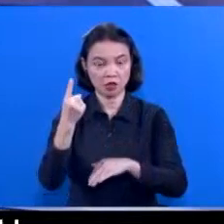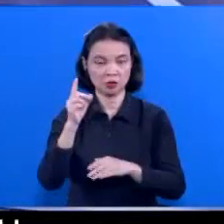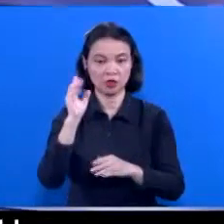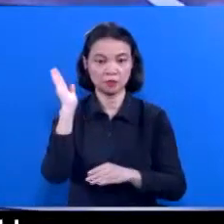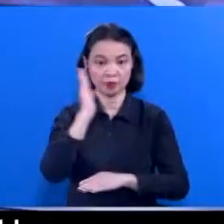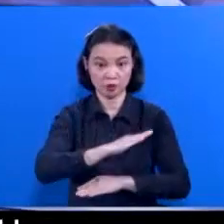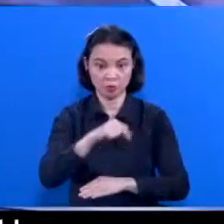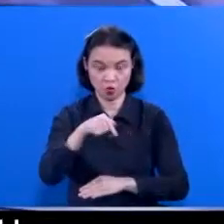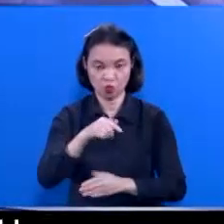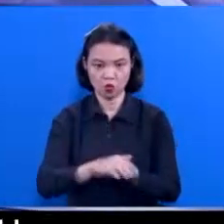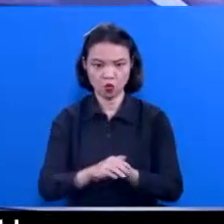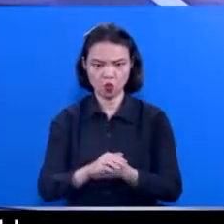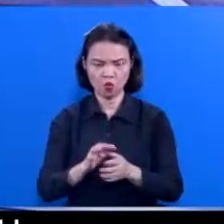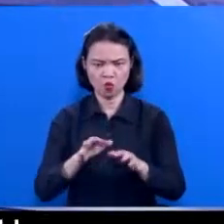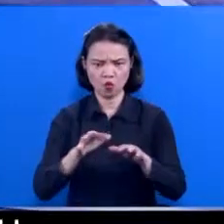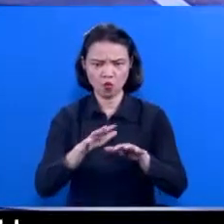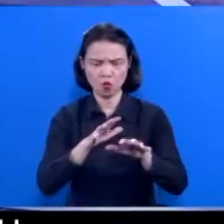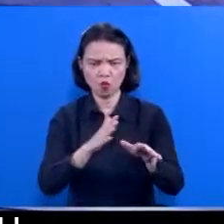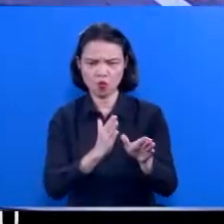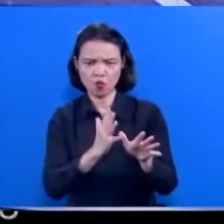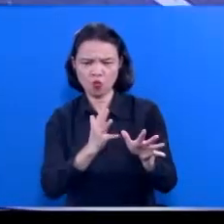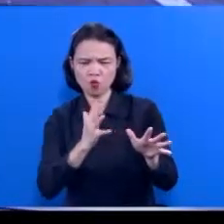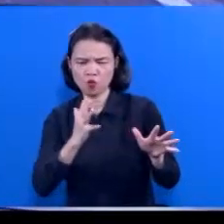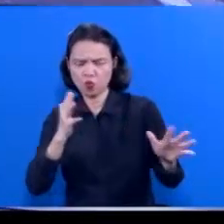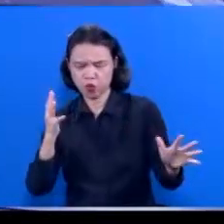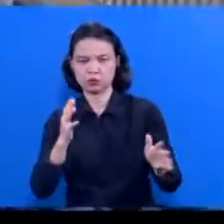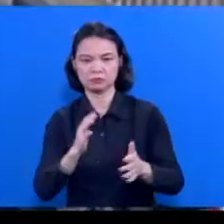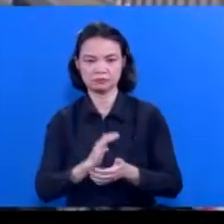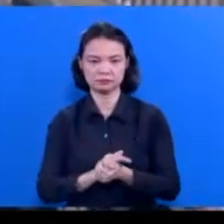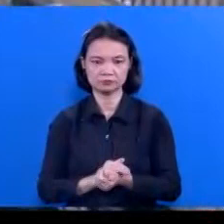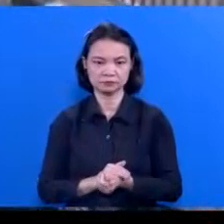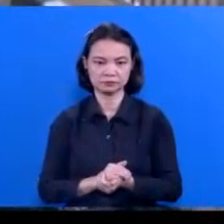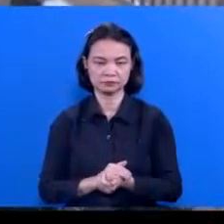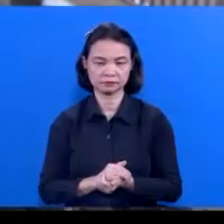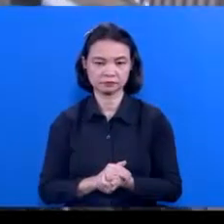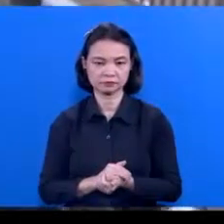lintas terpantau ramai dan terjadi antrian panjang.